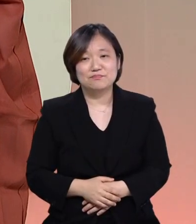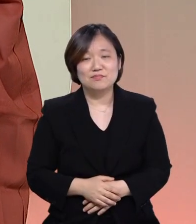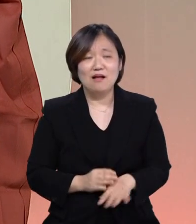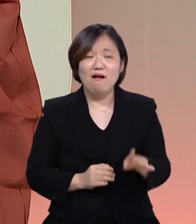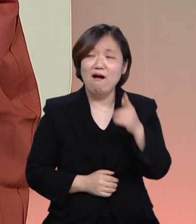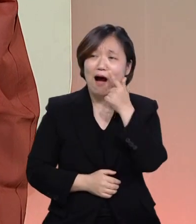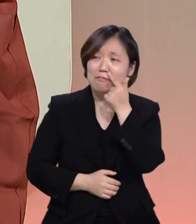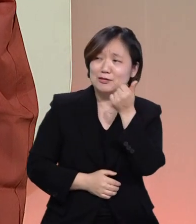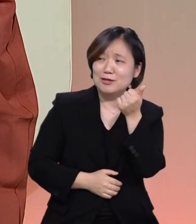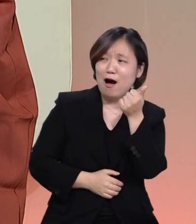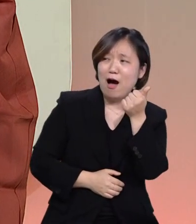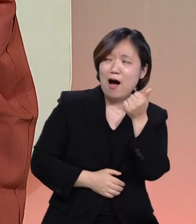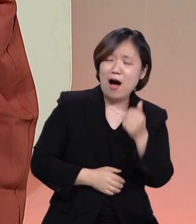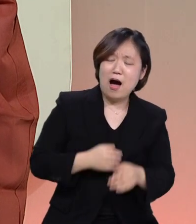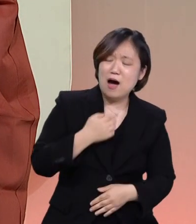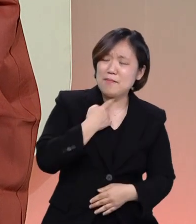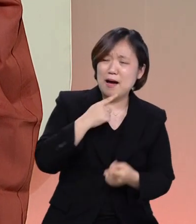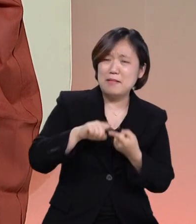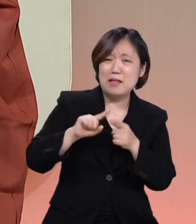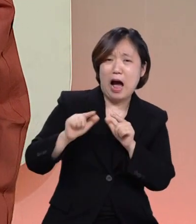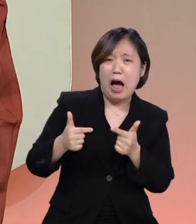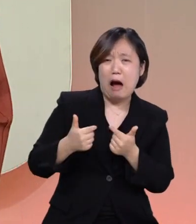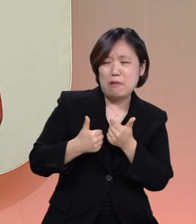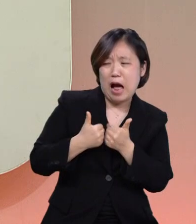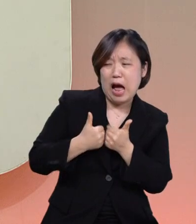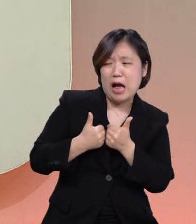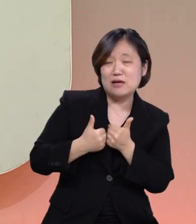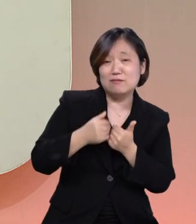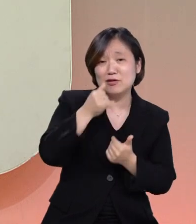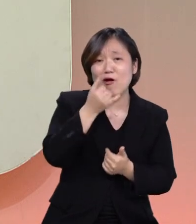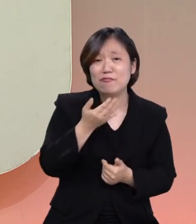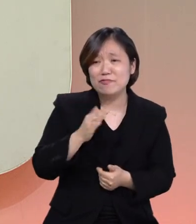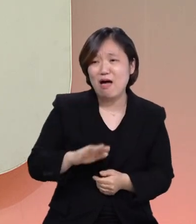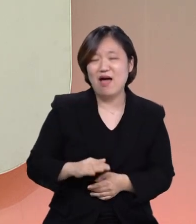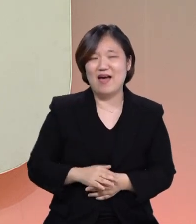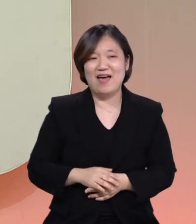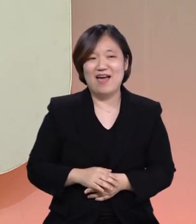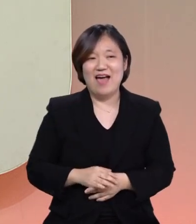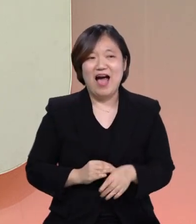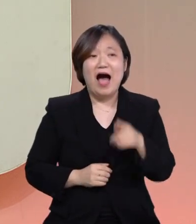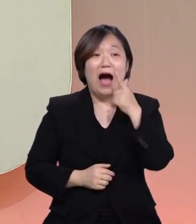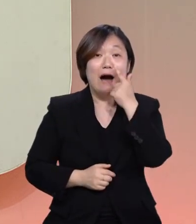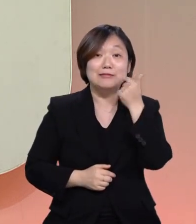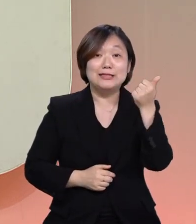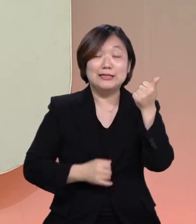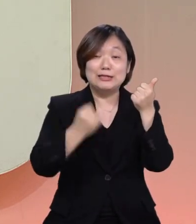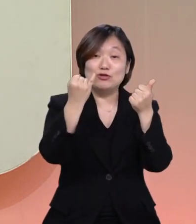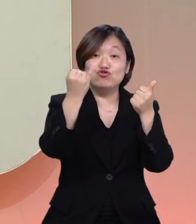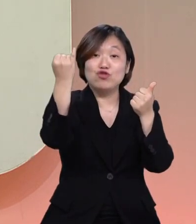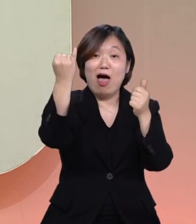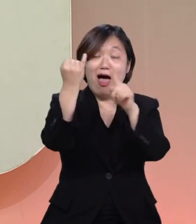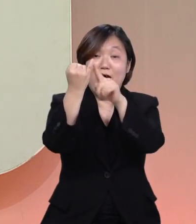아버지는 좀 찝찝하고 마음에 안 들었는데 아버지하고 같이 배를 모는 그 당시 선장이었던